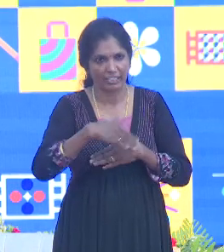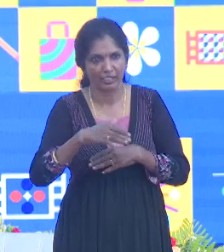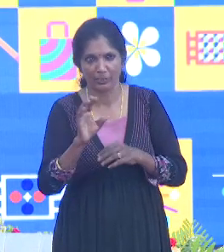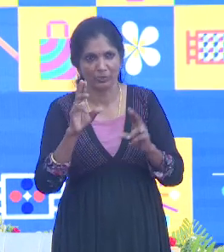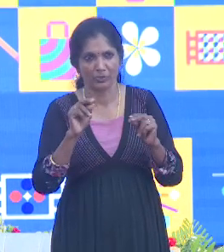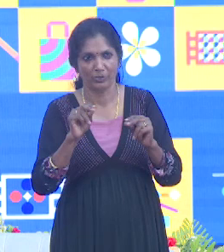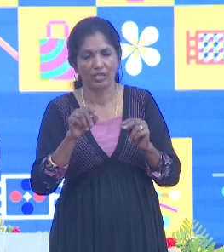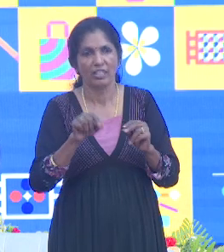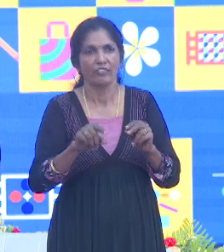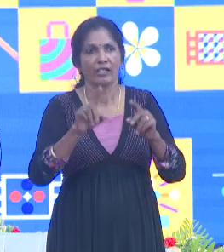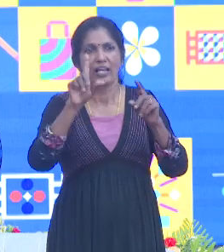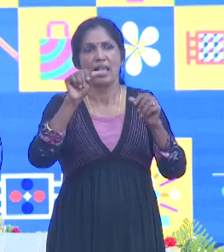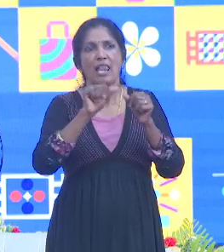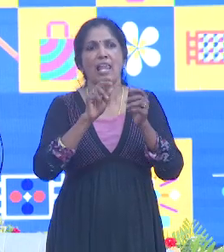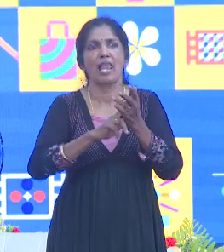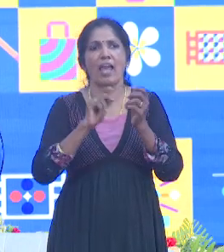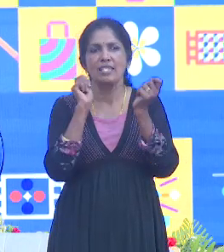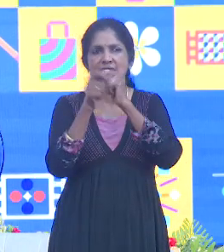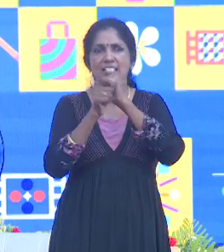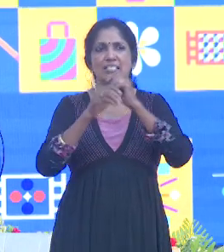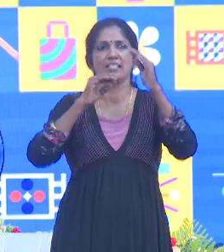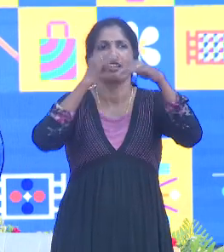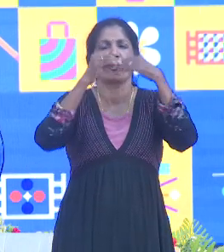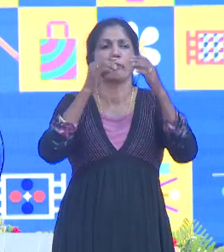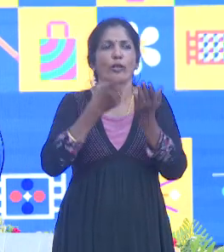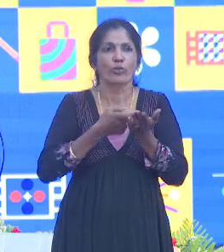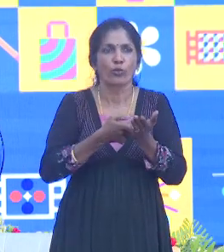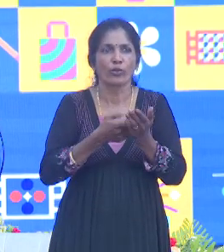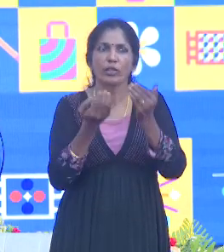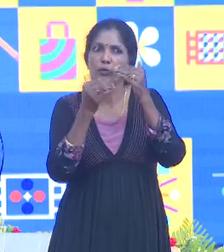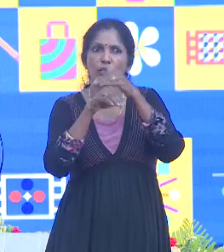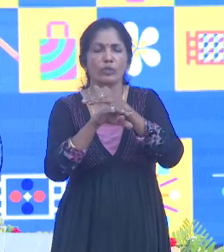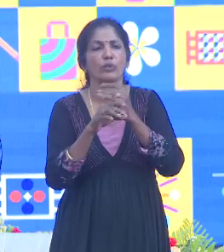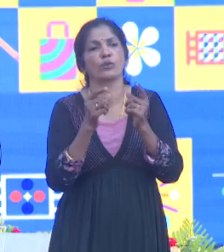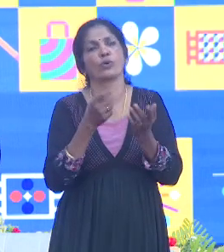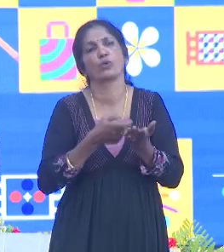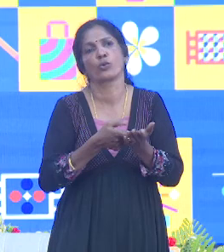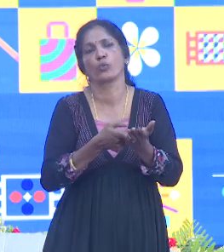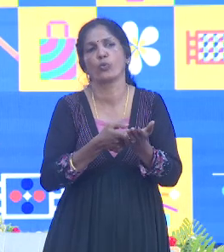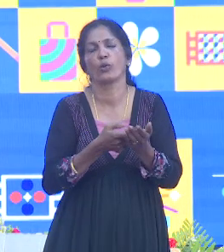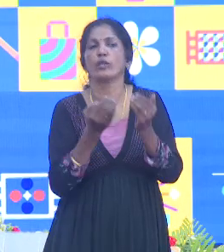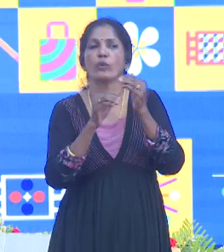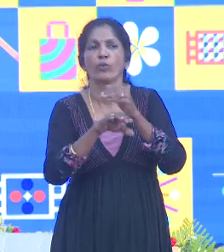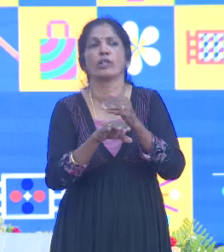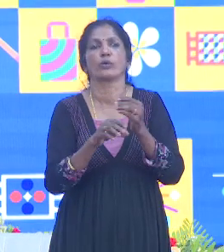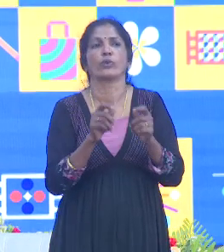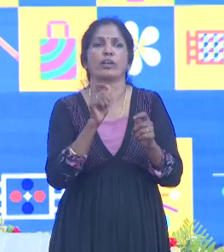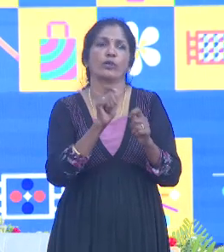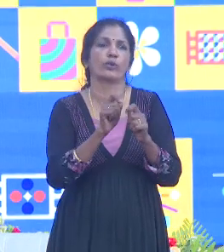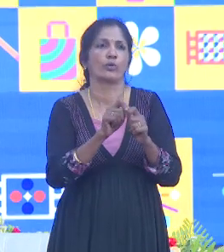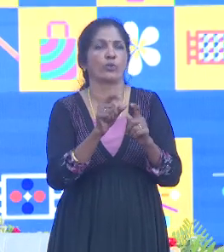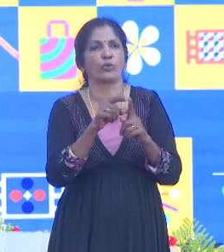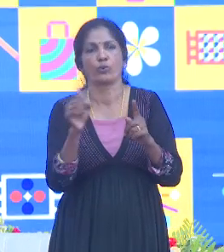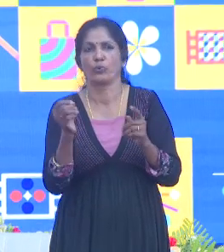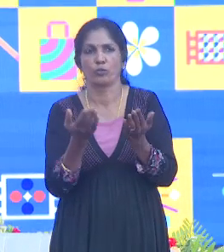ആ ഭൂപരിഷ്കരണ നിയമം കൊണ്ട്, ആ ഭൂപരിഷ്കരണം നിയമത്തിൽ കൂടിയല്ലാതെ നമുക്കതൊന്നും നടപ്പിലാക്കാൻ സാധ്യമല്ല. റൂൾ